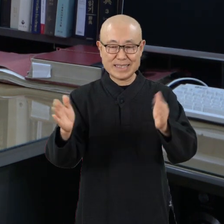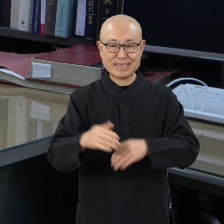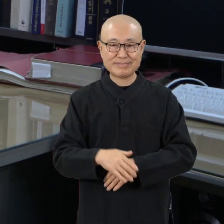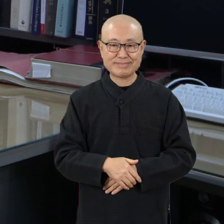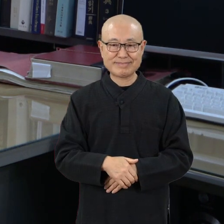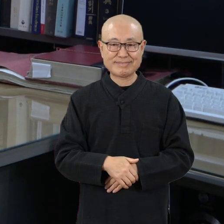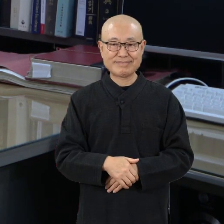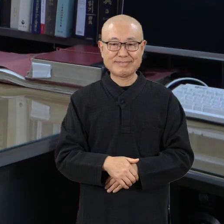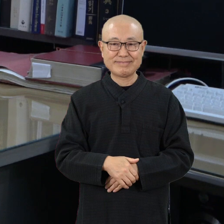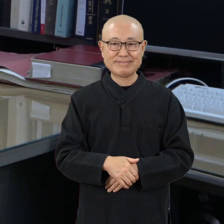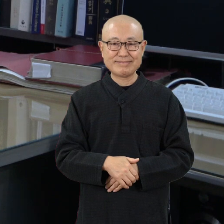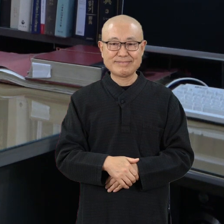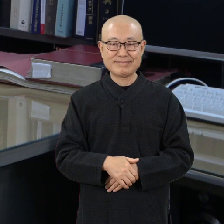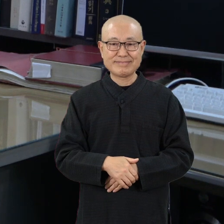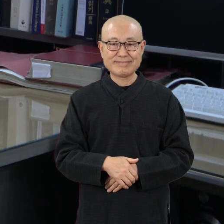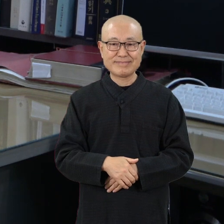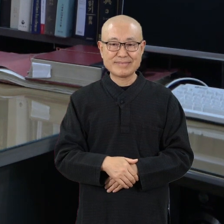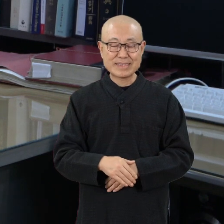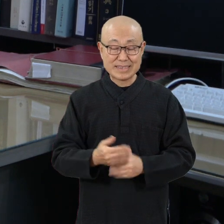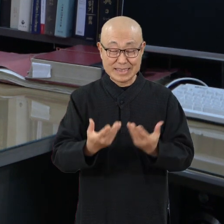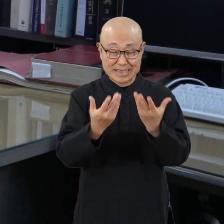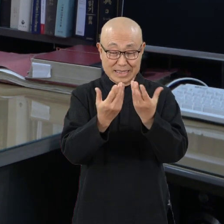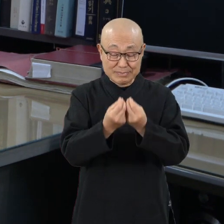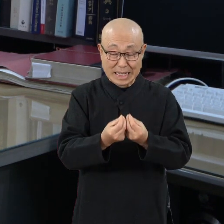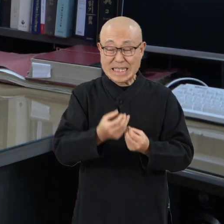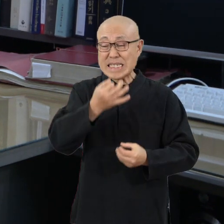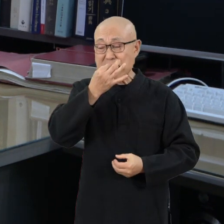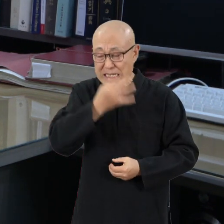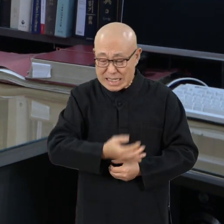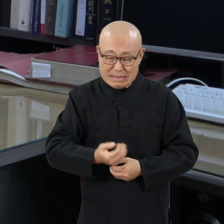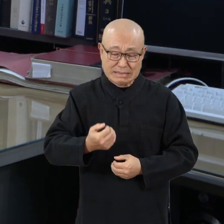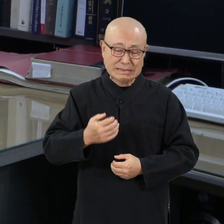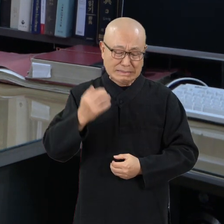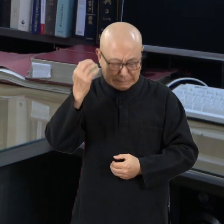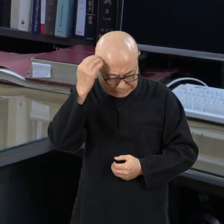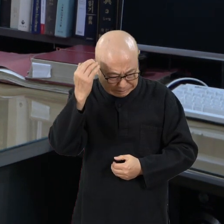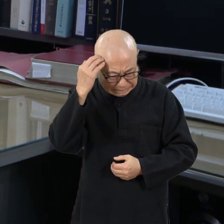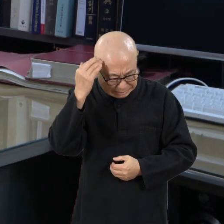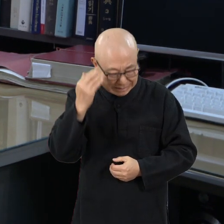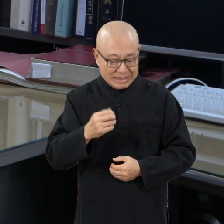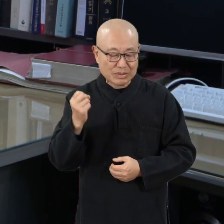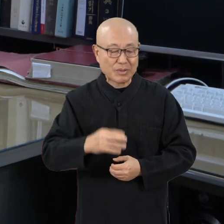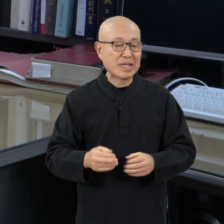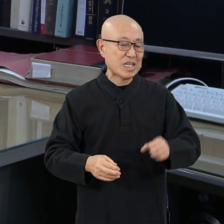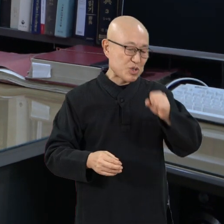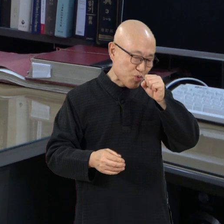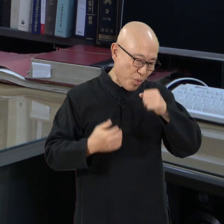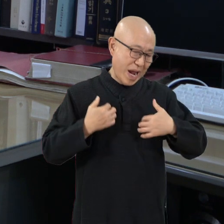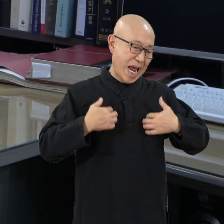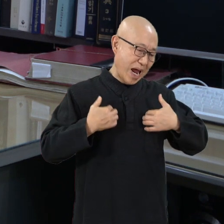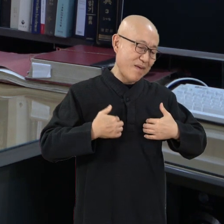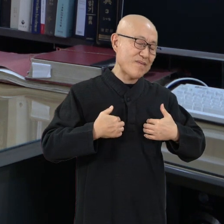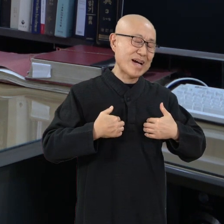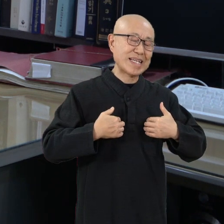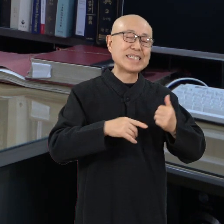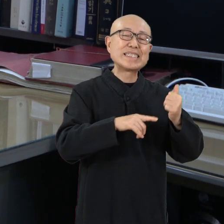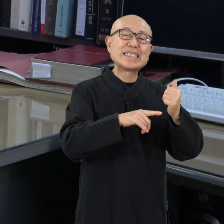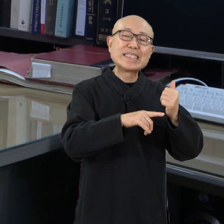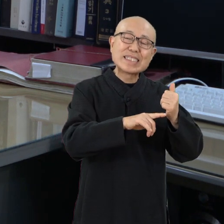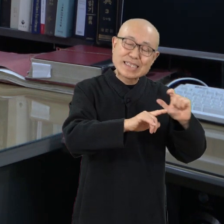굉장히 그 어떤 힘든 일도 또 좋은 일도 나 자신에서 원인을 찾아라.